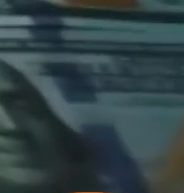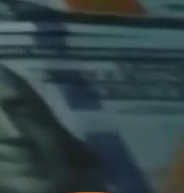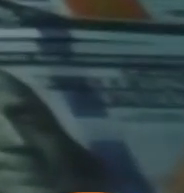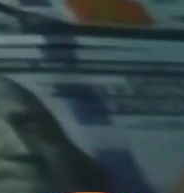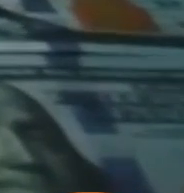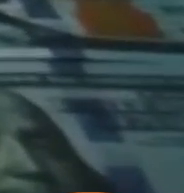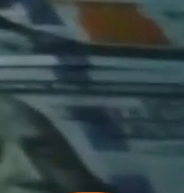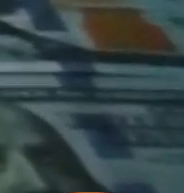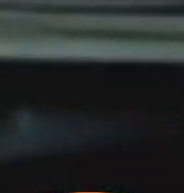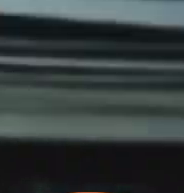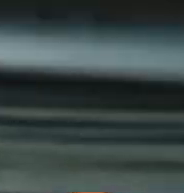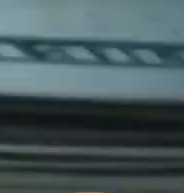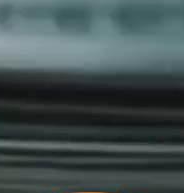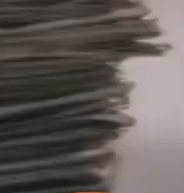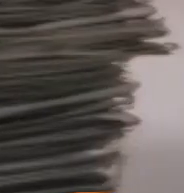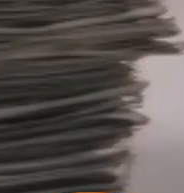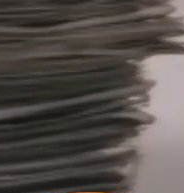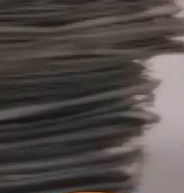ت